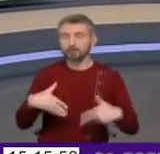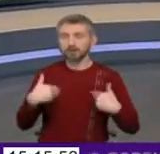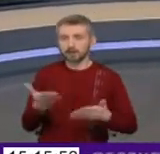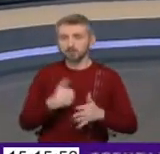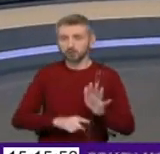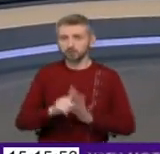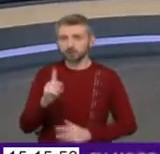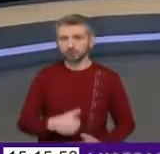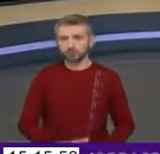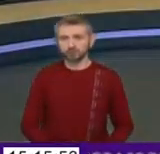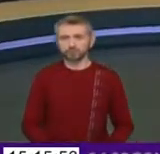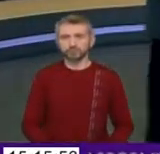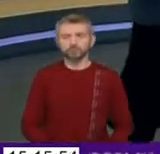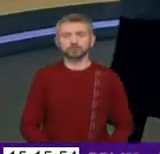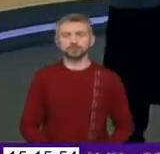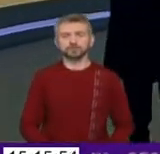ми розпочинаємо.